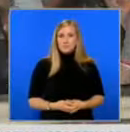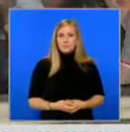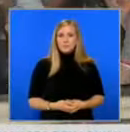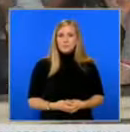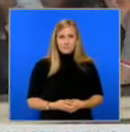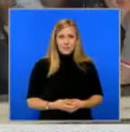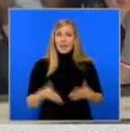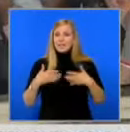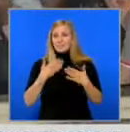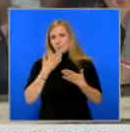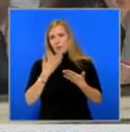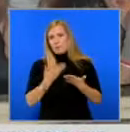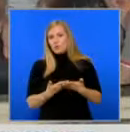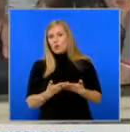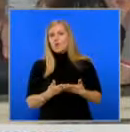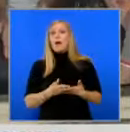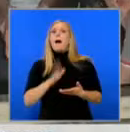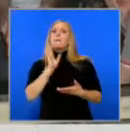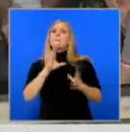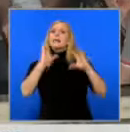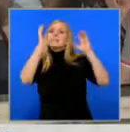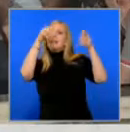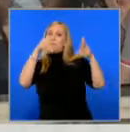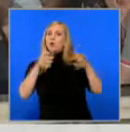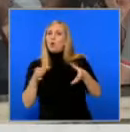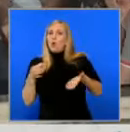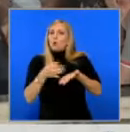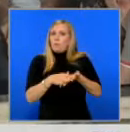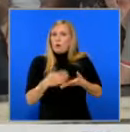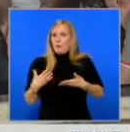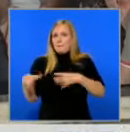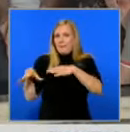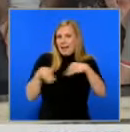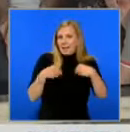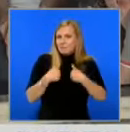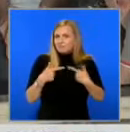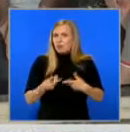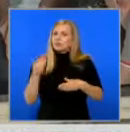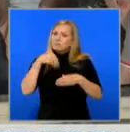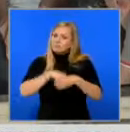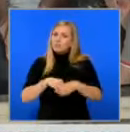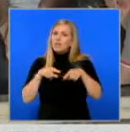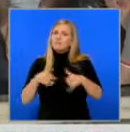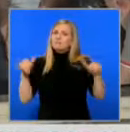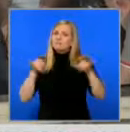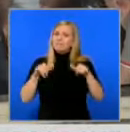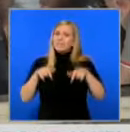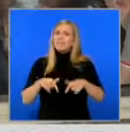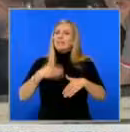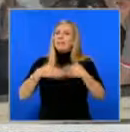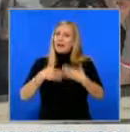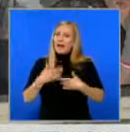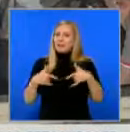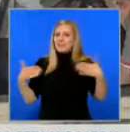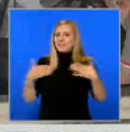член искам да благодаря на баскетболния отбор че ме прие и сега мога да бъда част от празненствата а след това и да прекараме вечерта заедно за